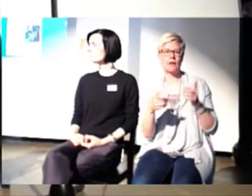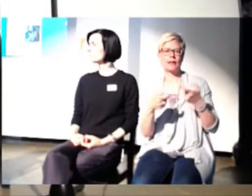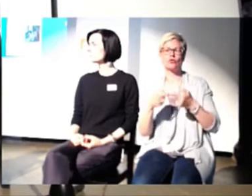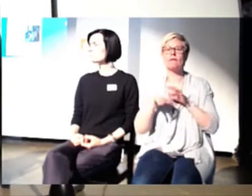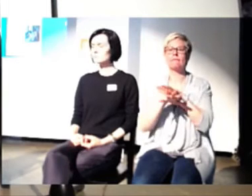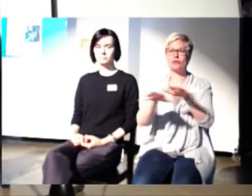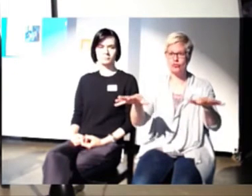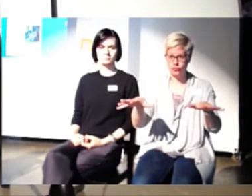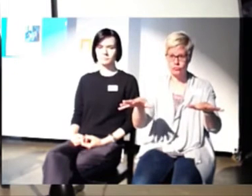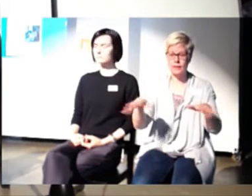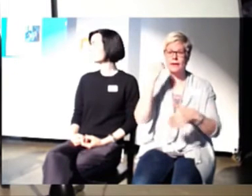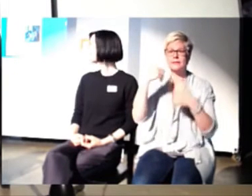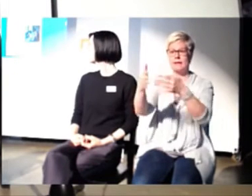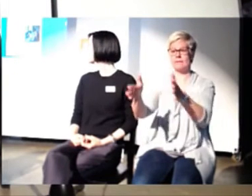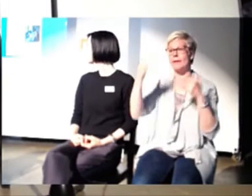residenssistä tiedottava